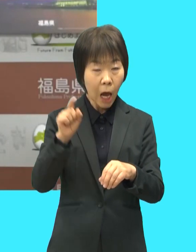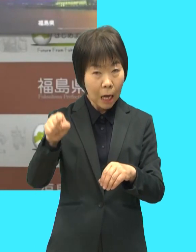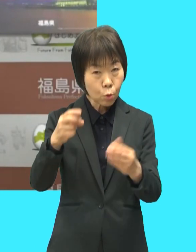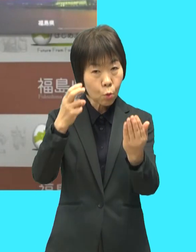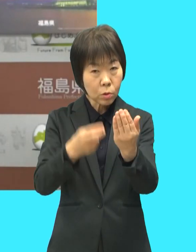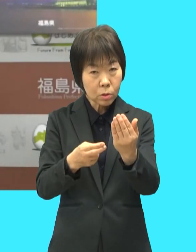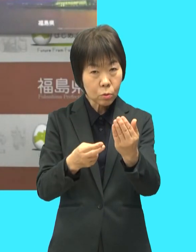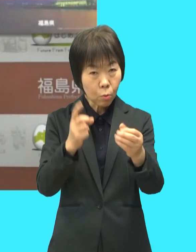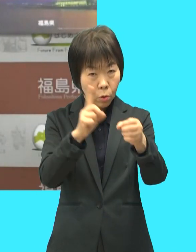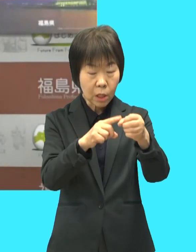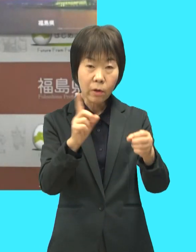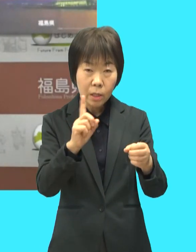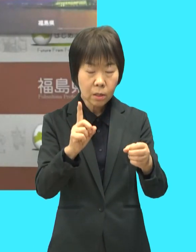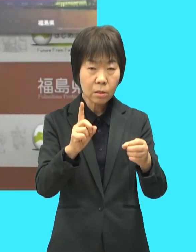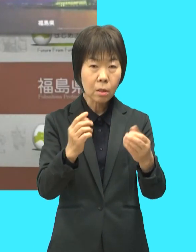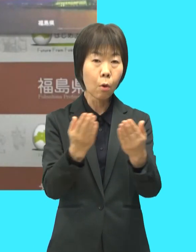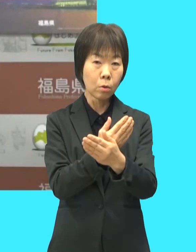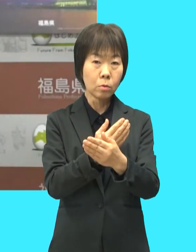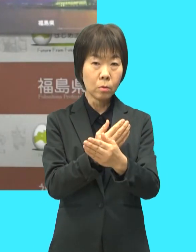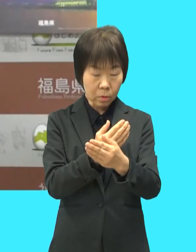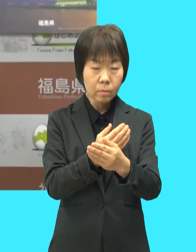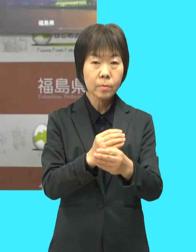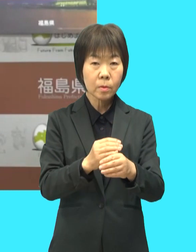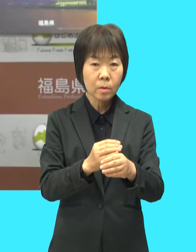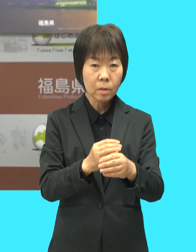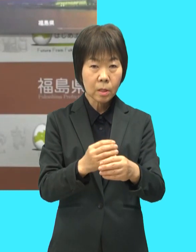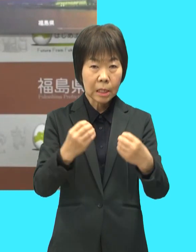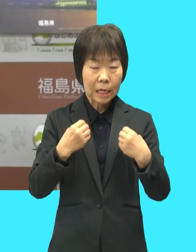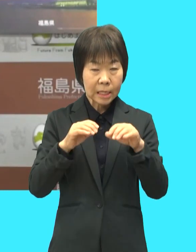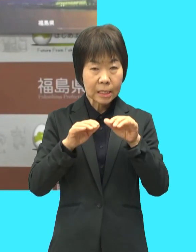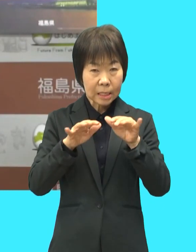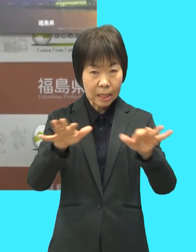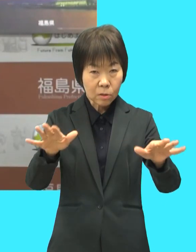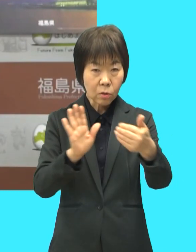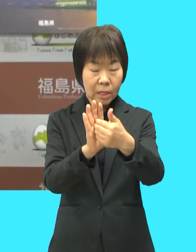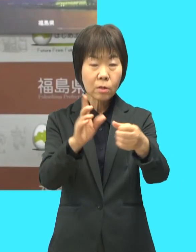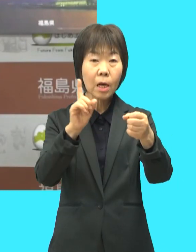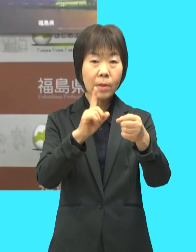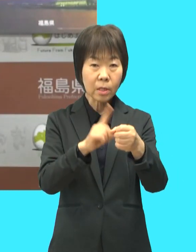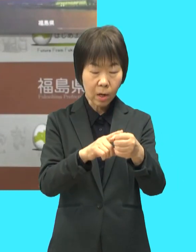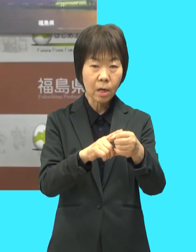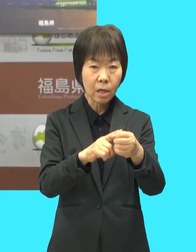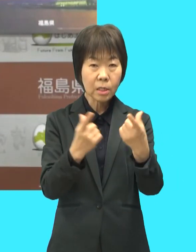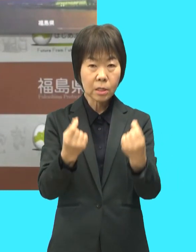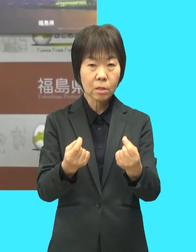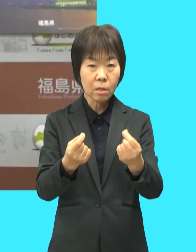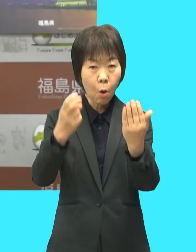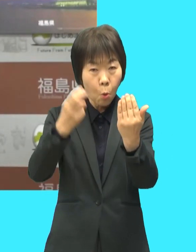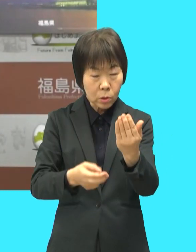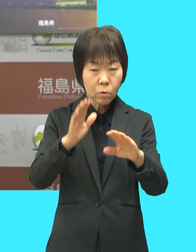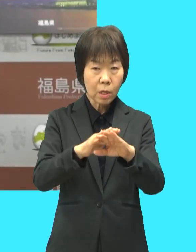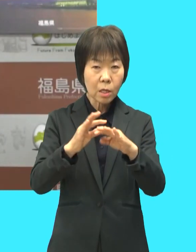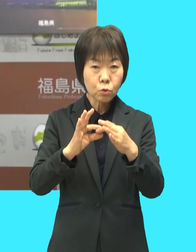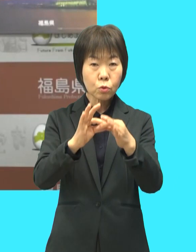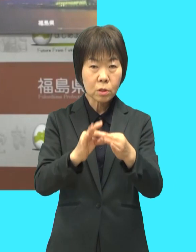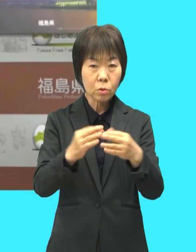だったんだということにもなりかねないと思うんですが、感染拡大を防ぐためにはきちんとした法律の手続きを取る